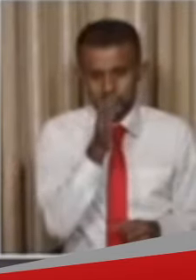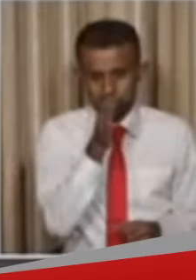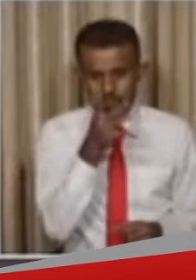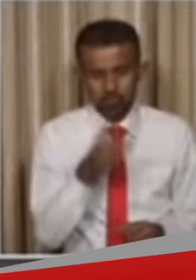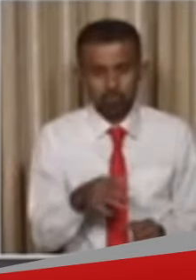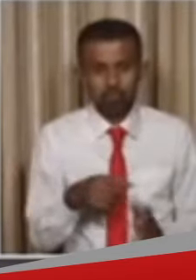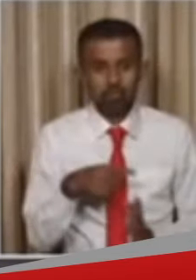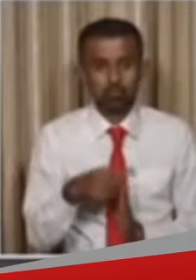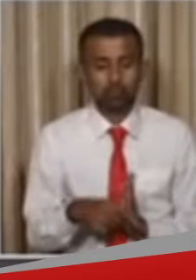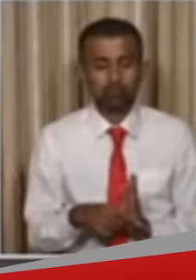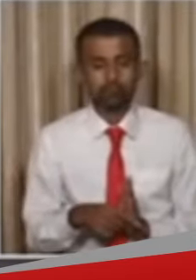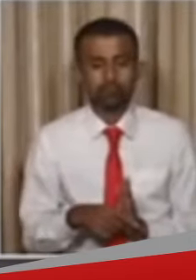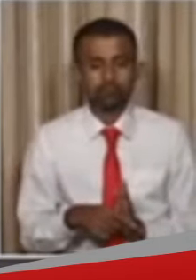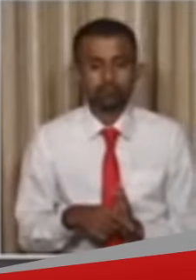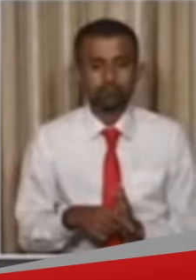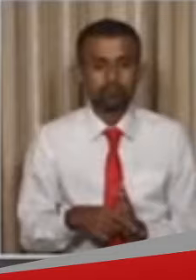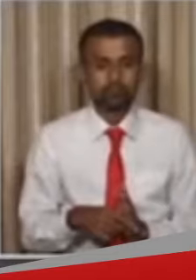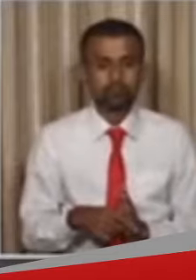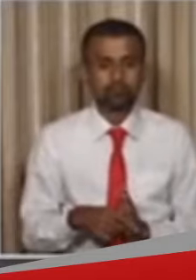අපේ